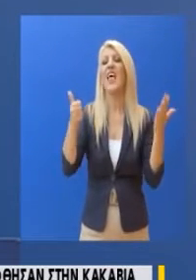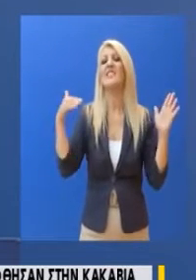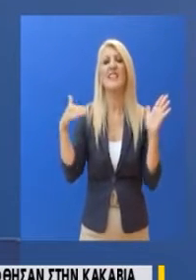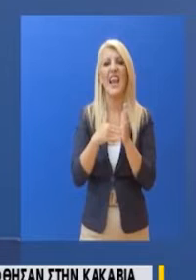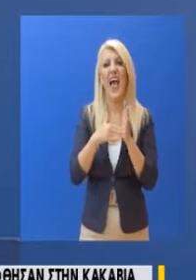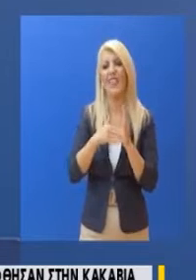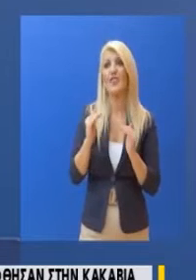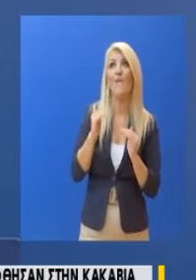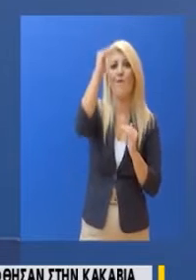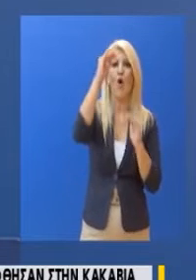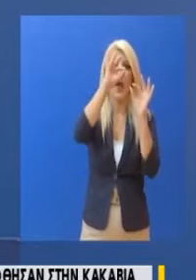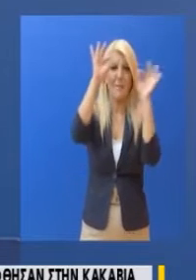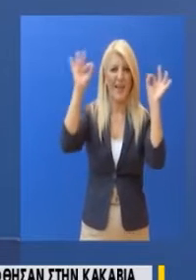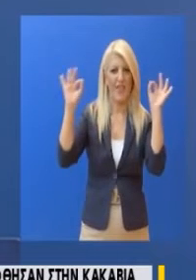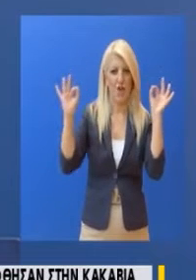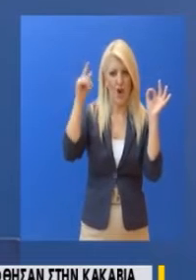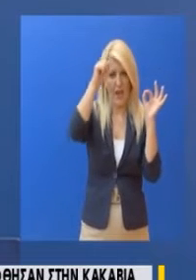16.358 από τη Βόρεια Μακεδονία και